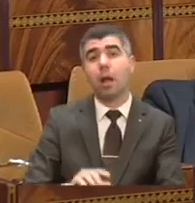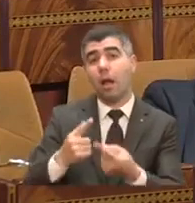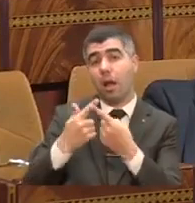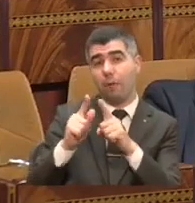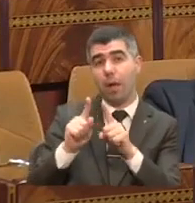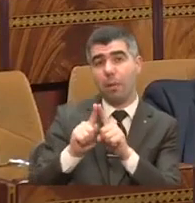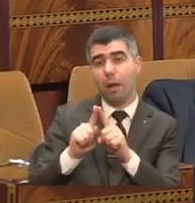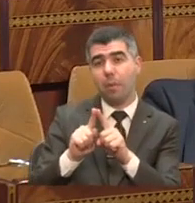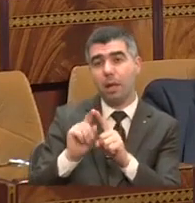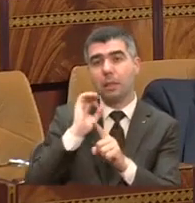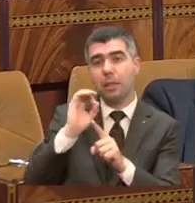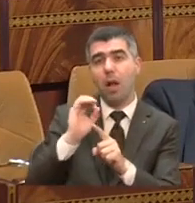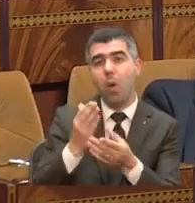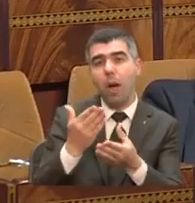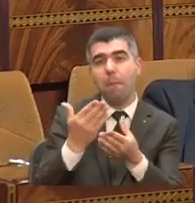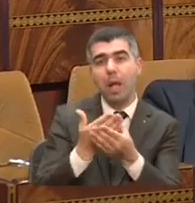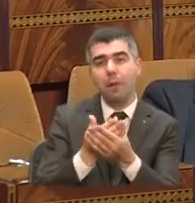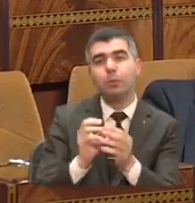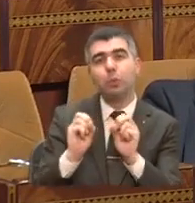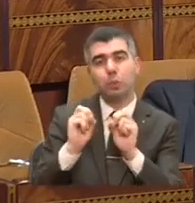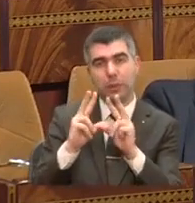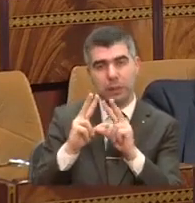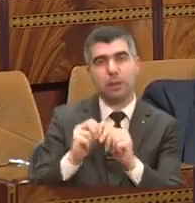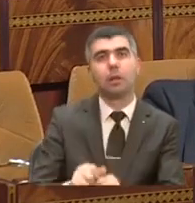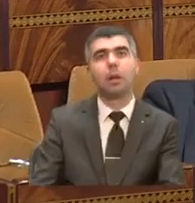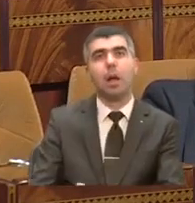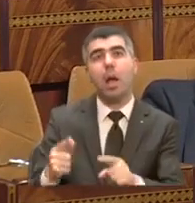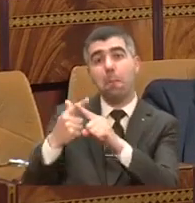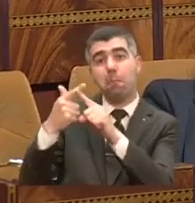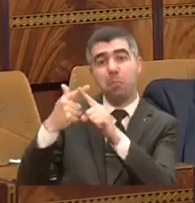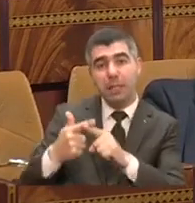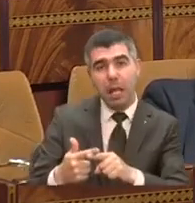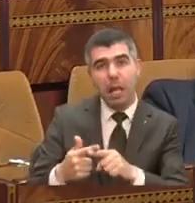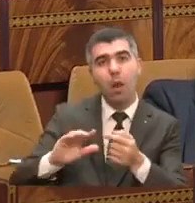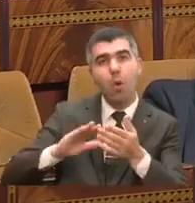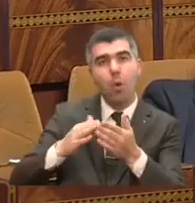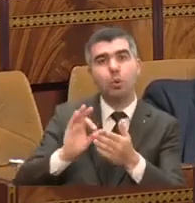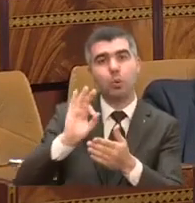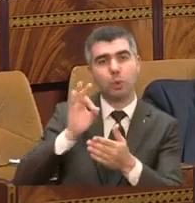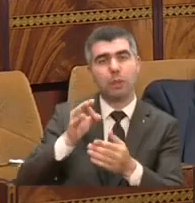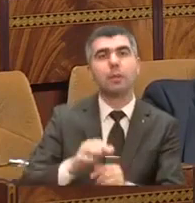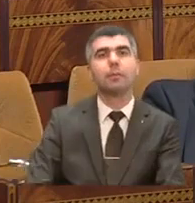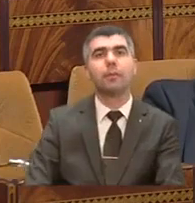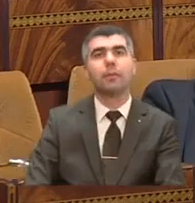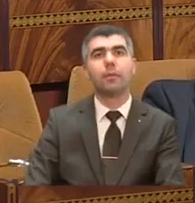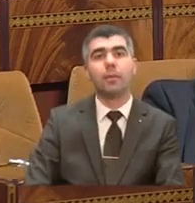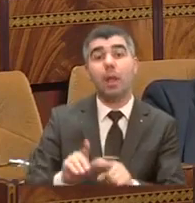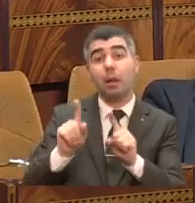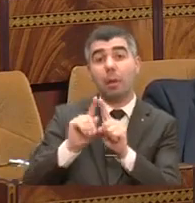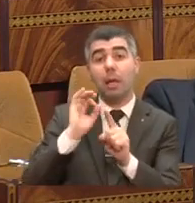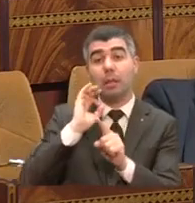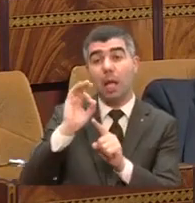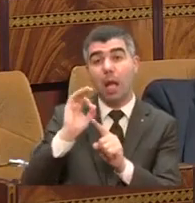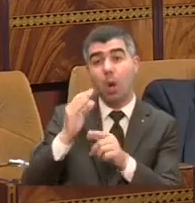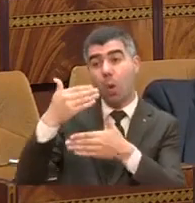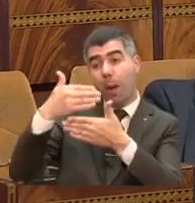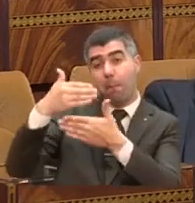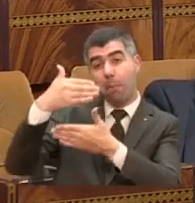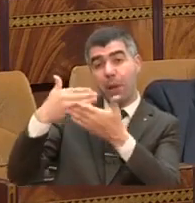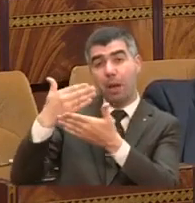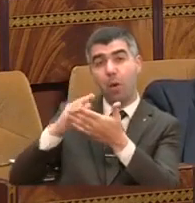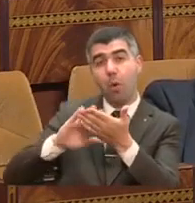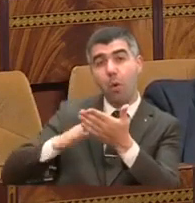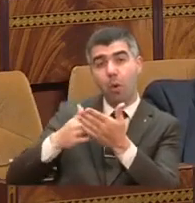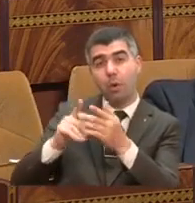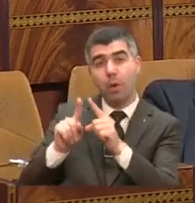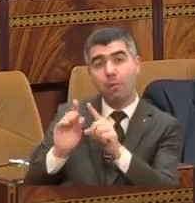واجدة، النسبة المادية ديالها واجدة، ولكن الحائط اللي خصو يتبنى باش يحمي المنطقة من